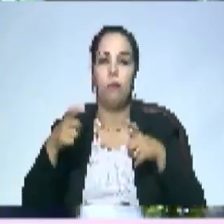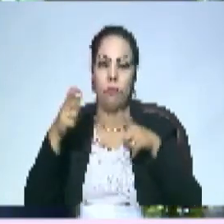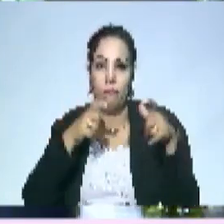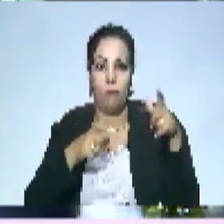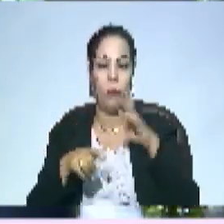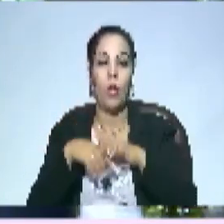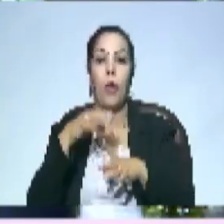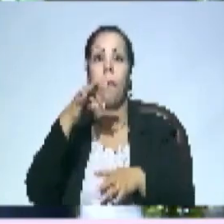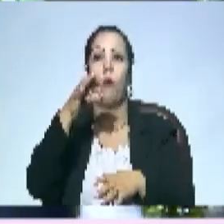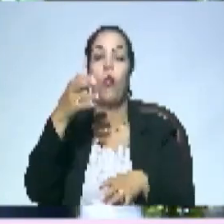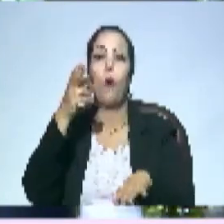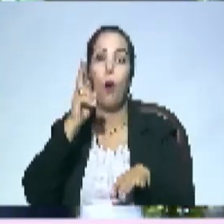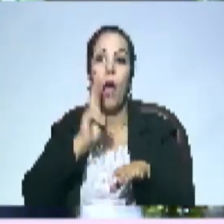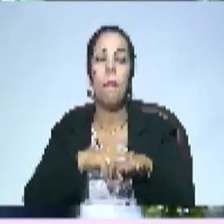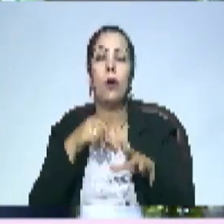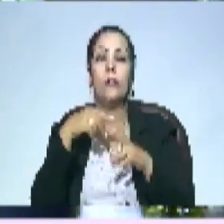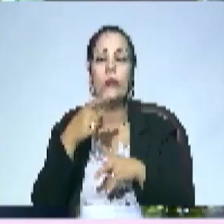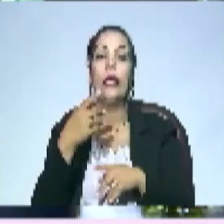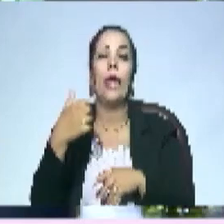ودي كريمة خفق سايلة،